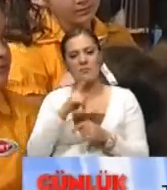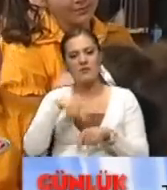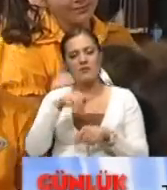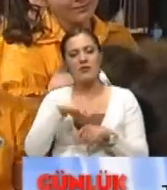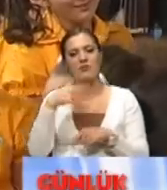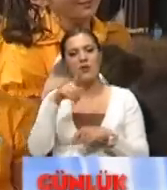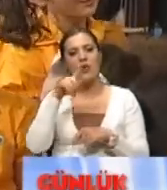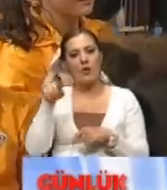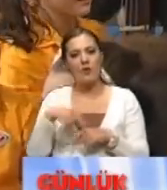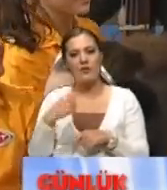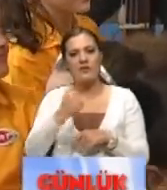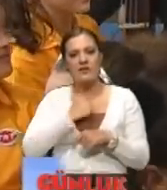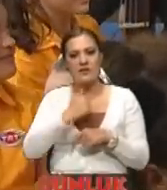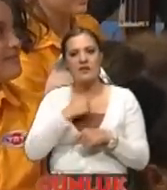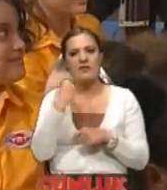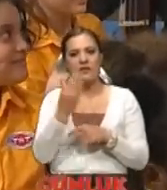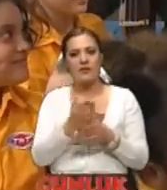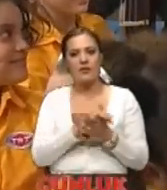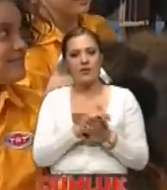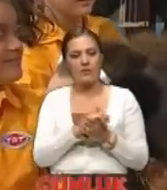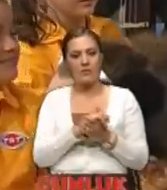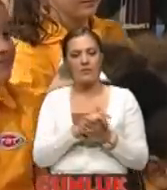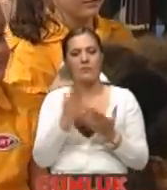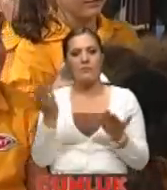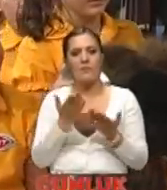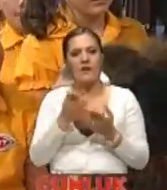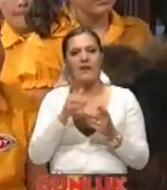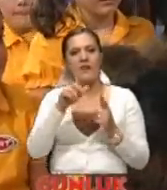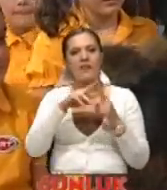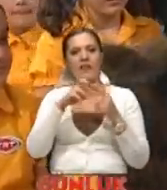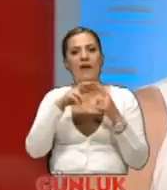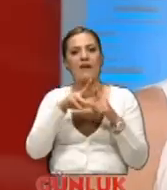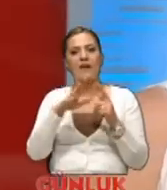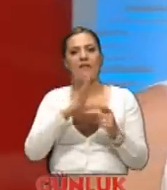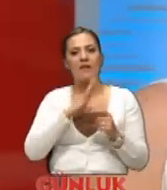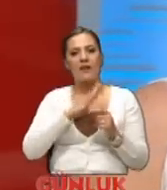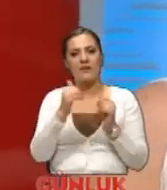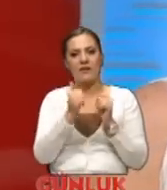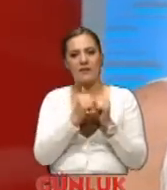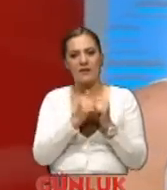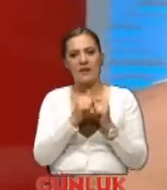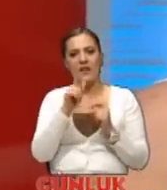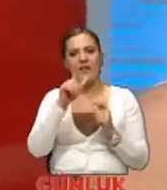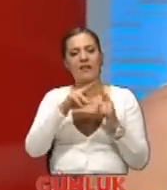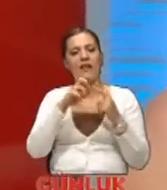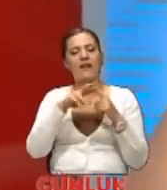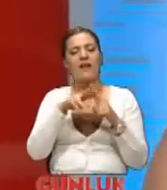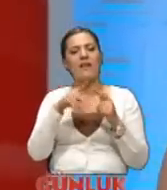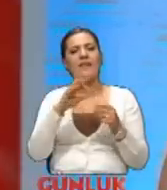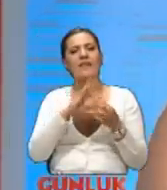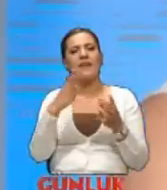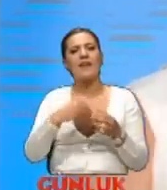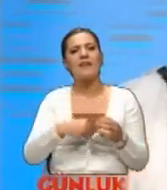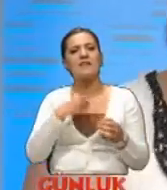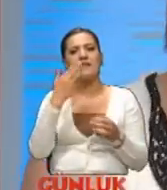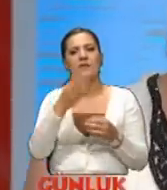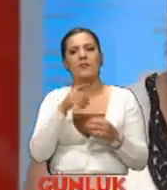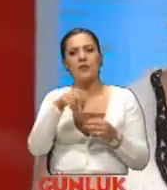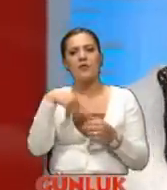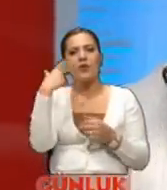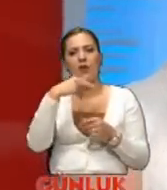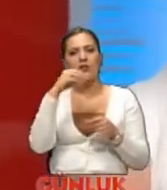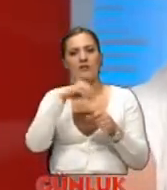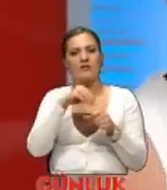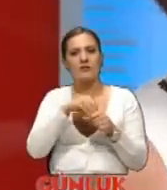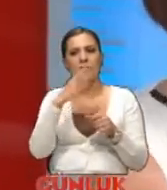süre sonra onlar da sıkıntı veriyor. Aha. Peki evet, Lara var yanınızda. Evet. Lara'cığım ne hissediyorsun sen böyle bir koro